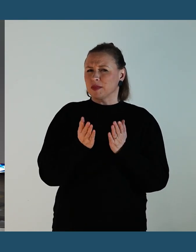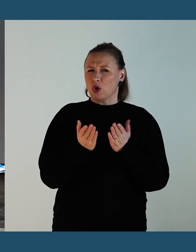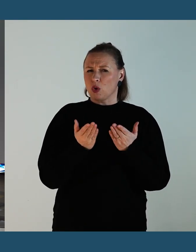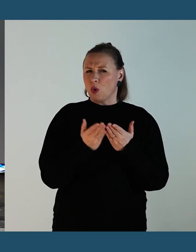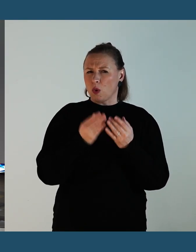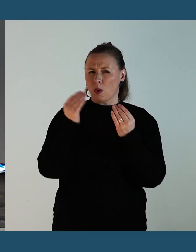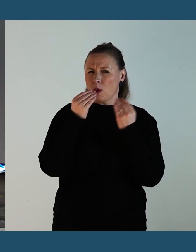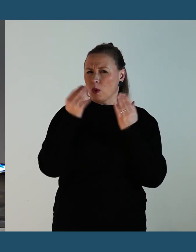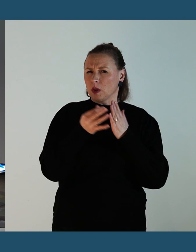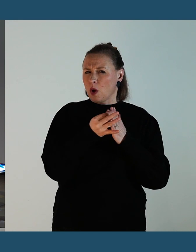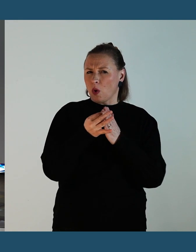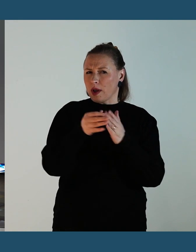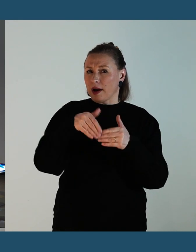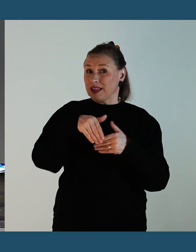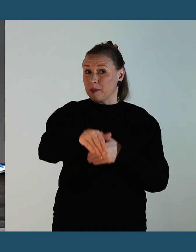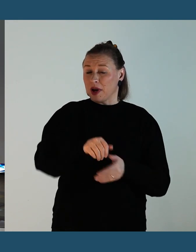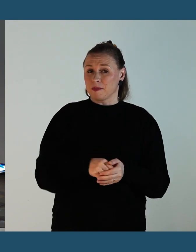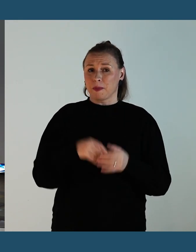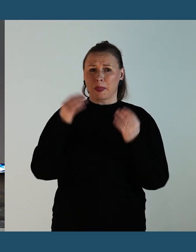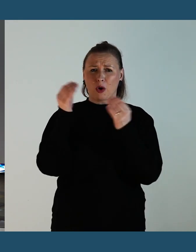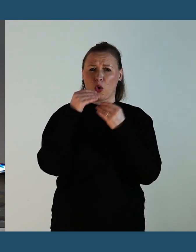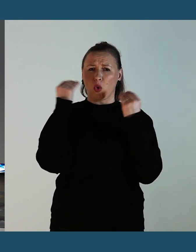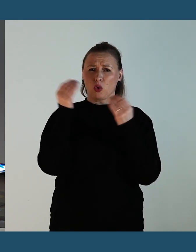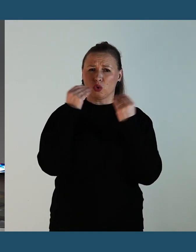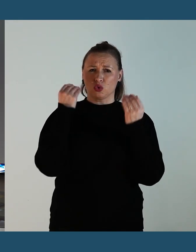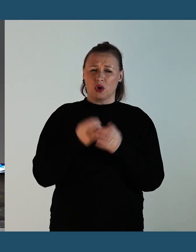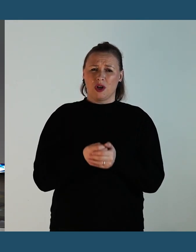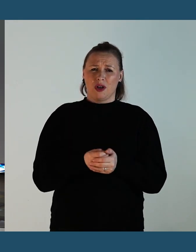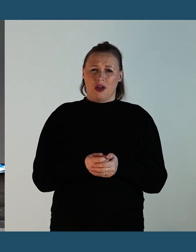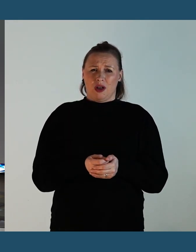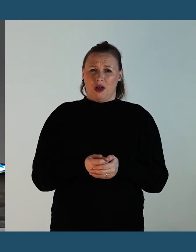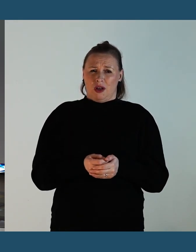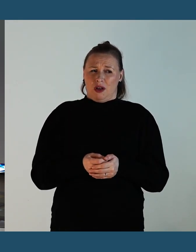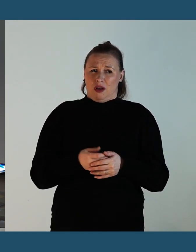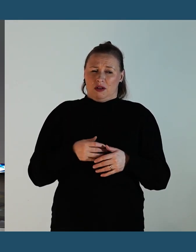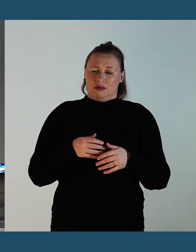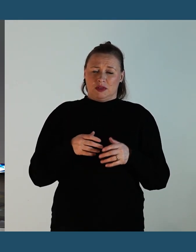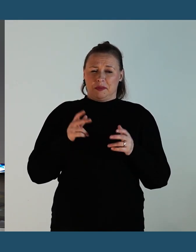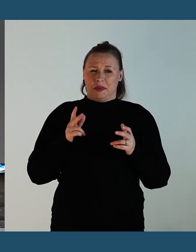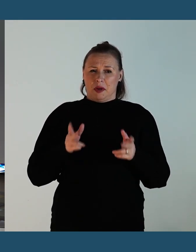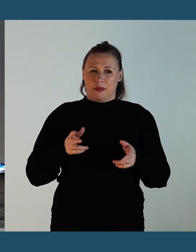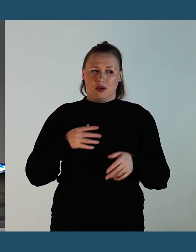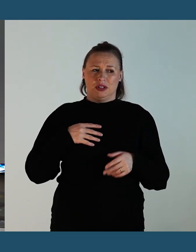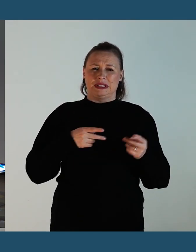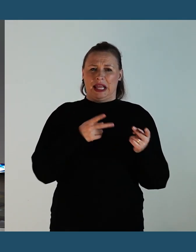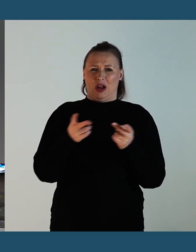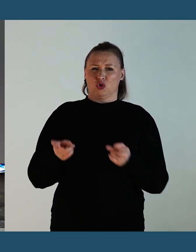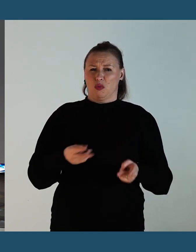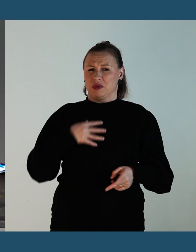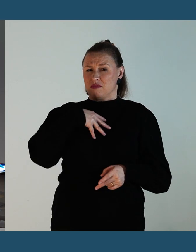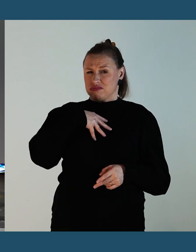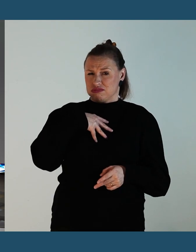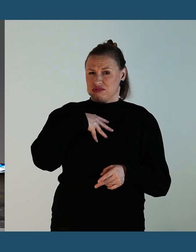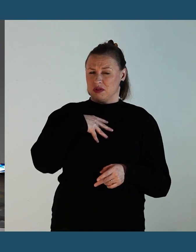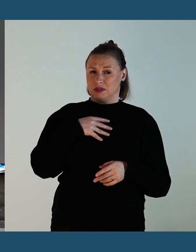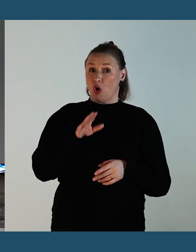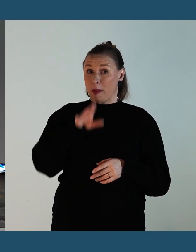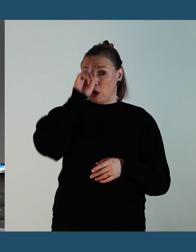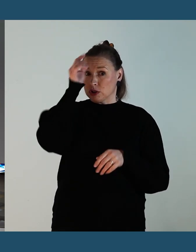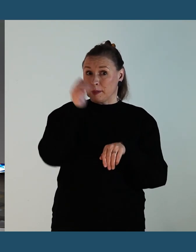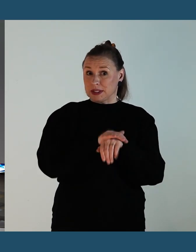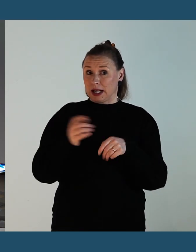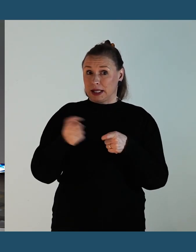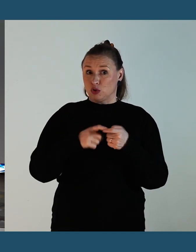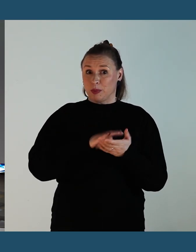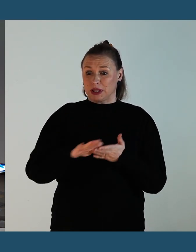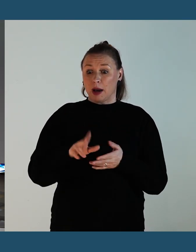todella stereotyyppisiä eikä liity heidän niin kuin osaamiseen. Me tiedetään myöskin sukupuolen perusteella, että se on